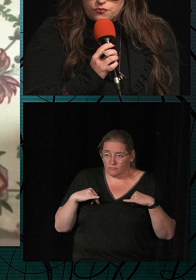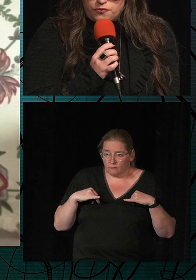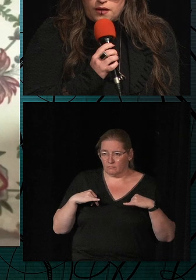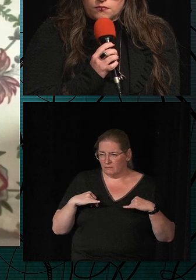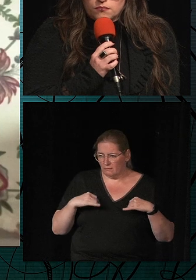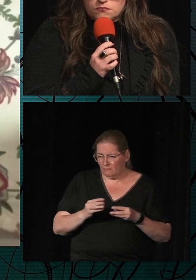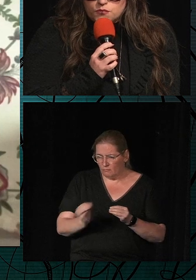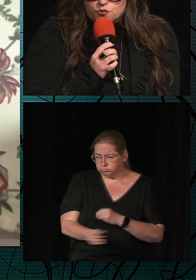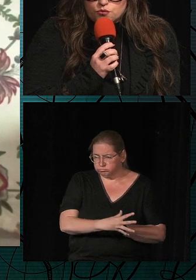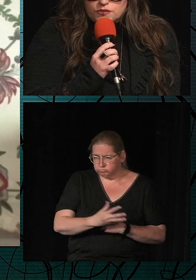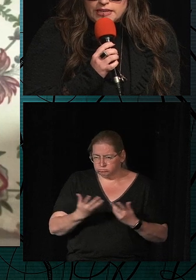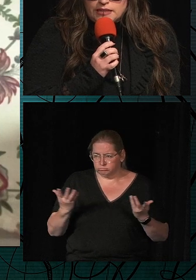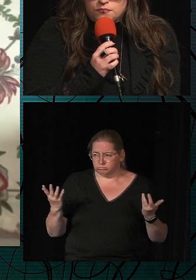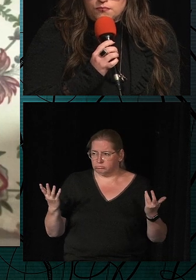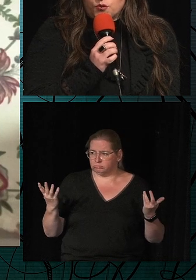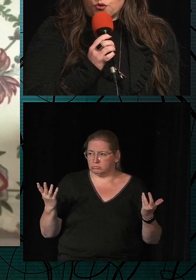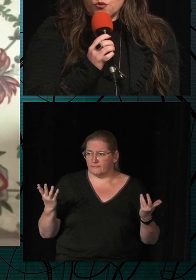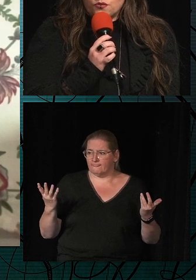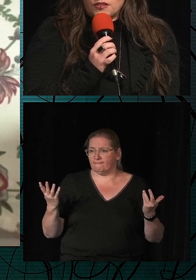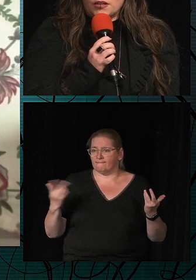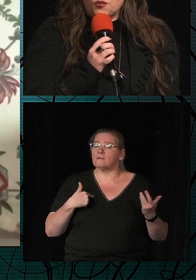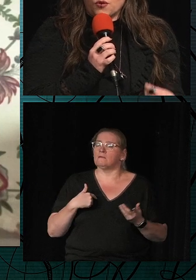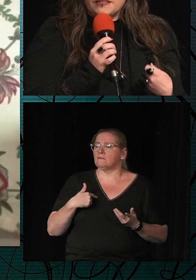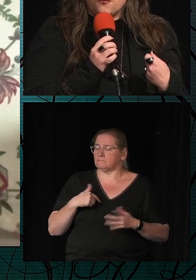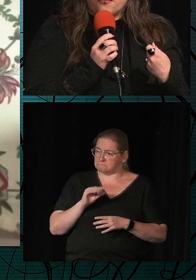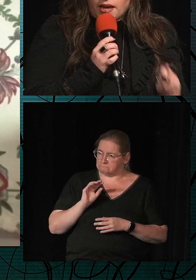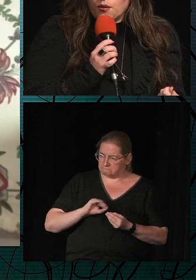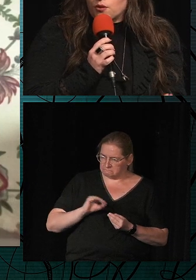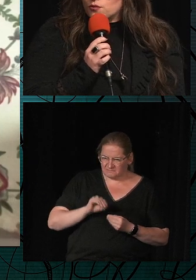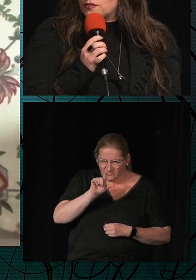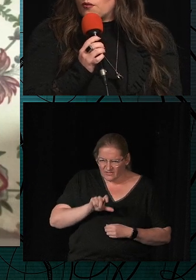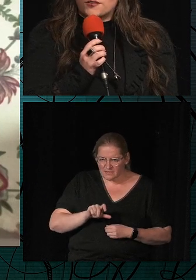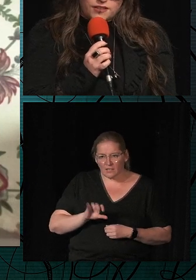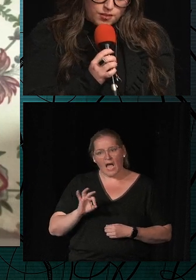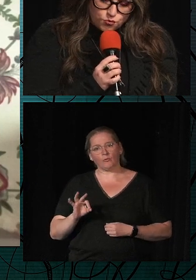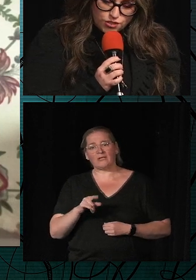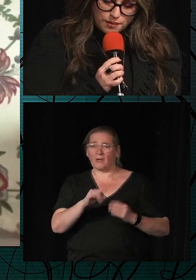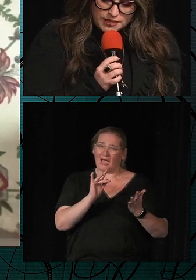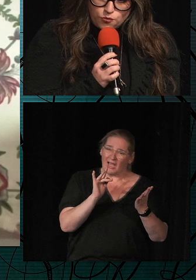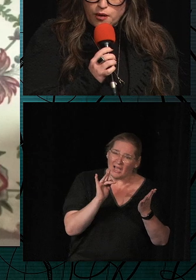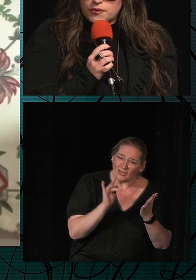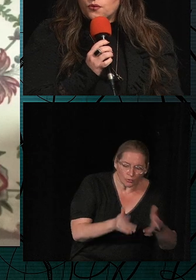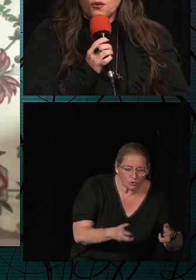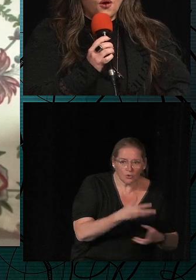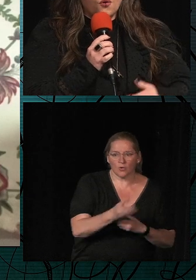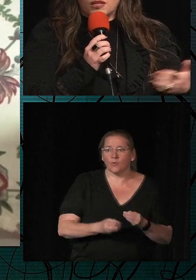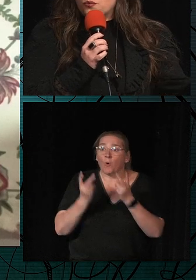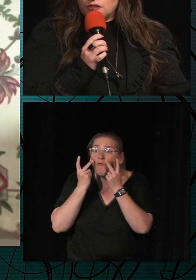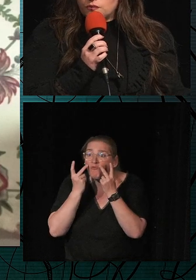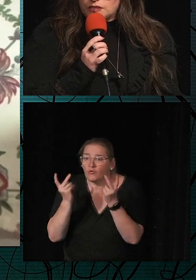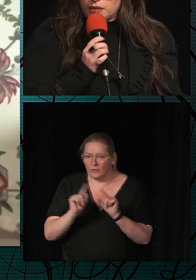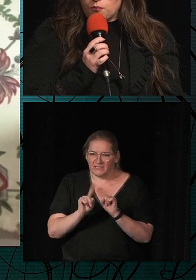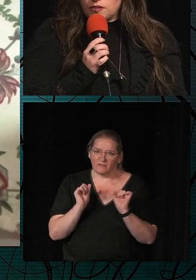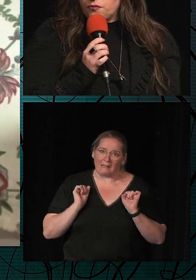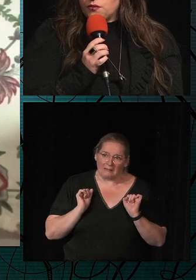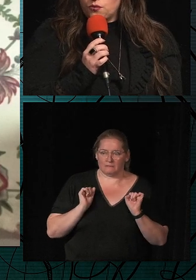je enfin je serais curieuse de savoir les gens pour qui ça a une vraie importance de savoir est-ce que tu as vraiment touché la manette ou pas parce que on a tous et